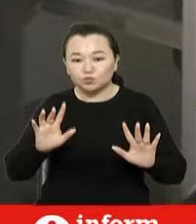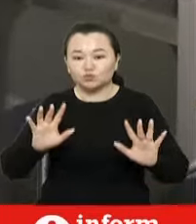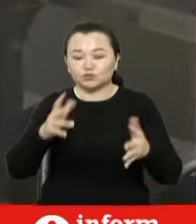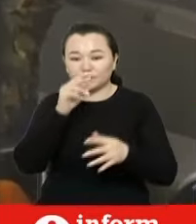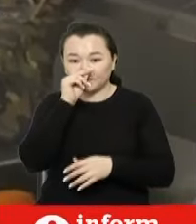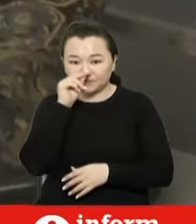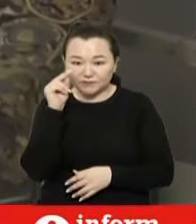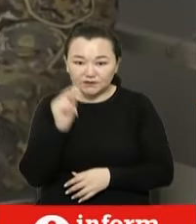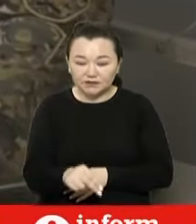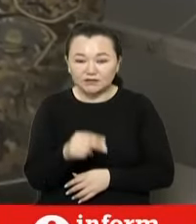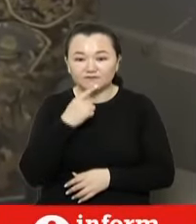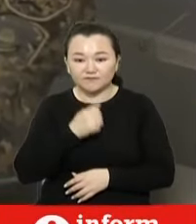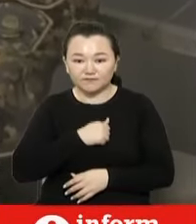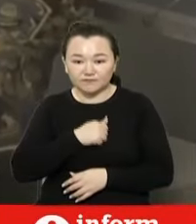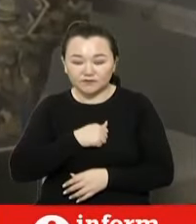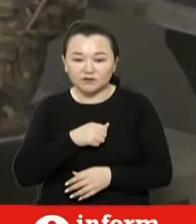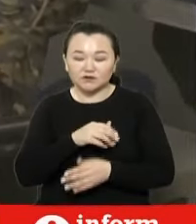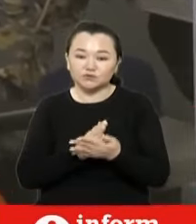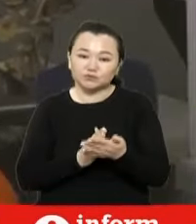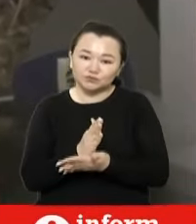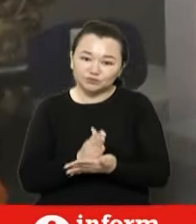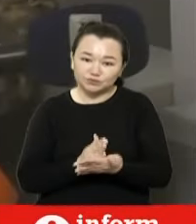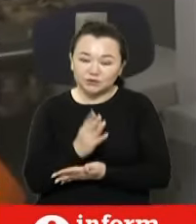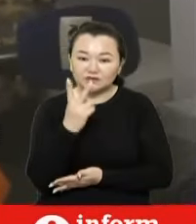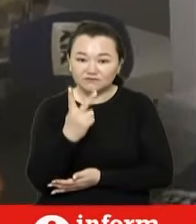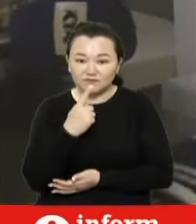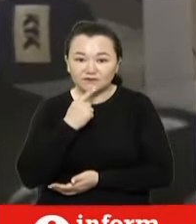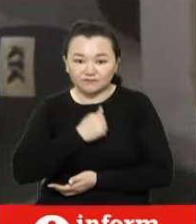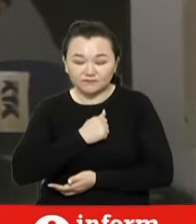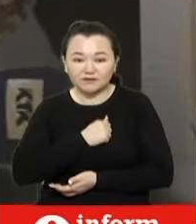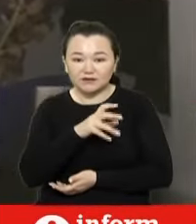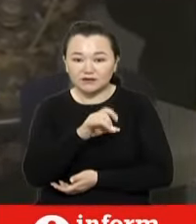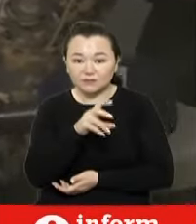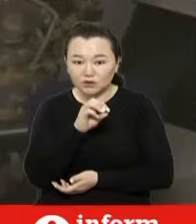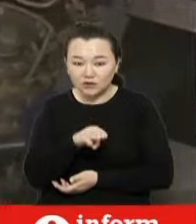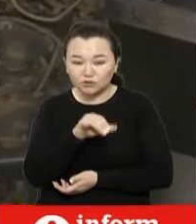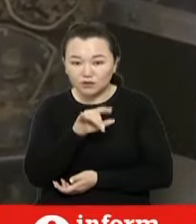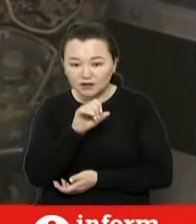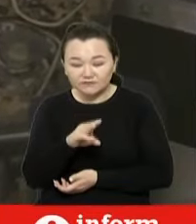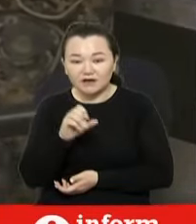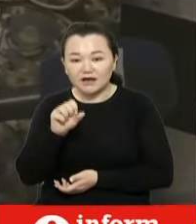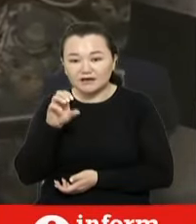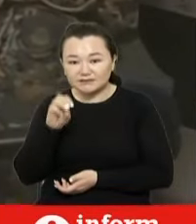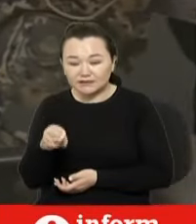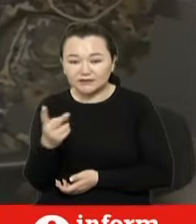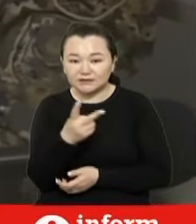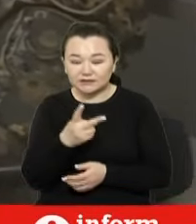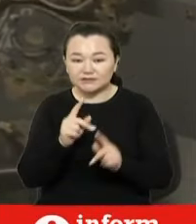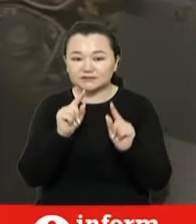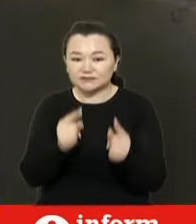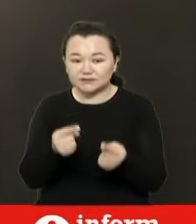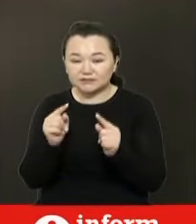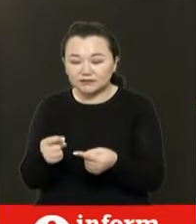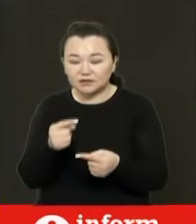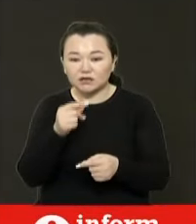кінәлі ретінде әскери борышын өтеп жүрген екі сарбаз Ерболат Тұранов пен Әсет Әшірбаев ұсталған болатын.